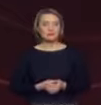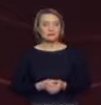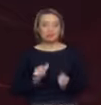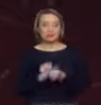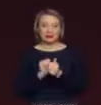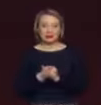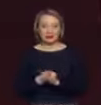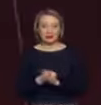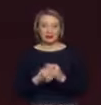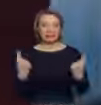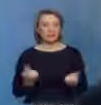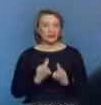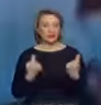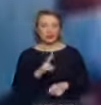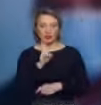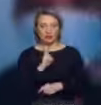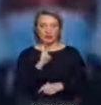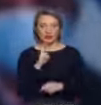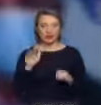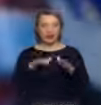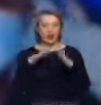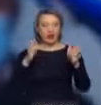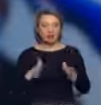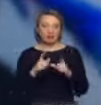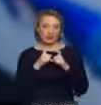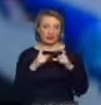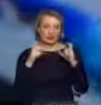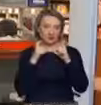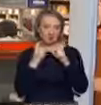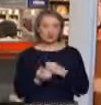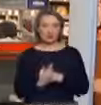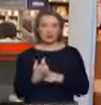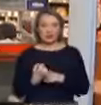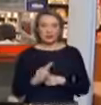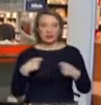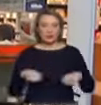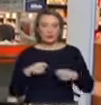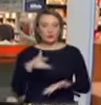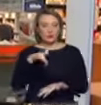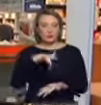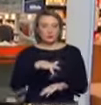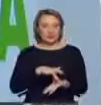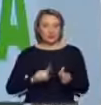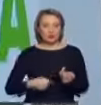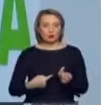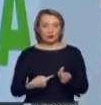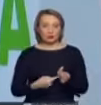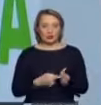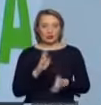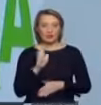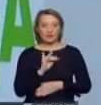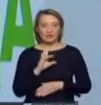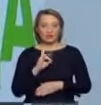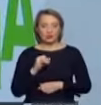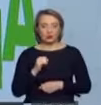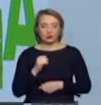Замість звичайних кавових – автомати з масками. Такі вже з'явилися в одному з торгувальних центрів столиці на Виноградарі. Вартість